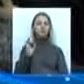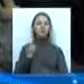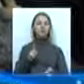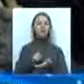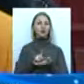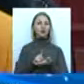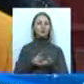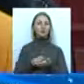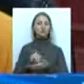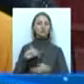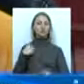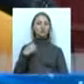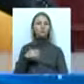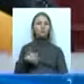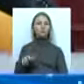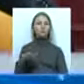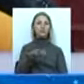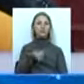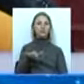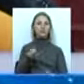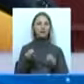посттерминалдарды қолдануда.